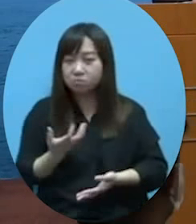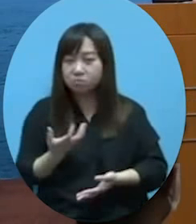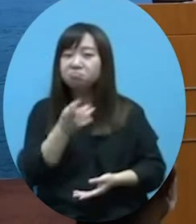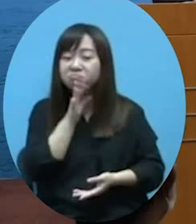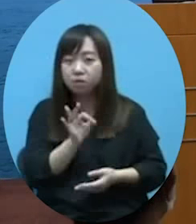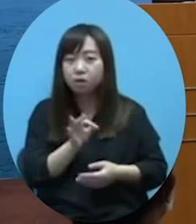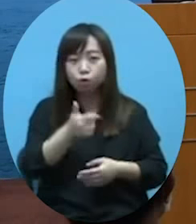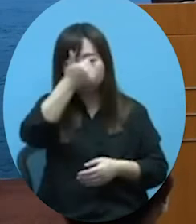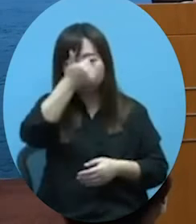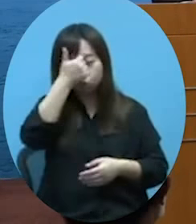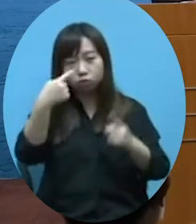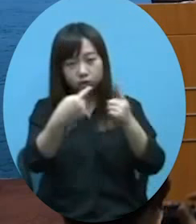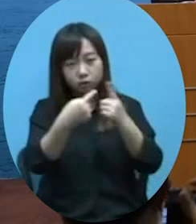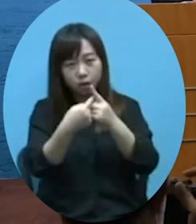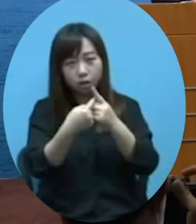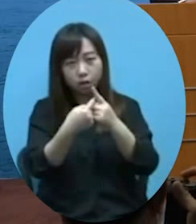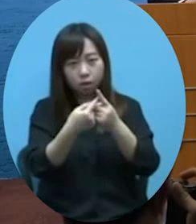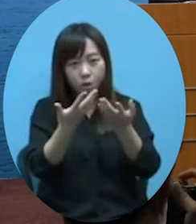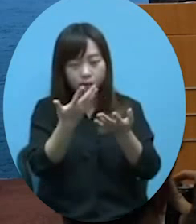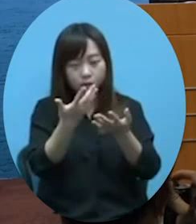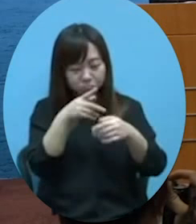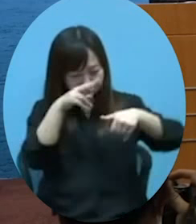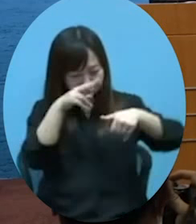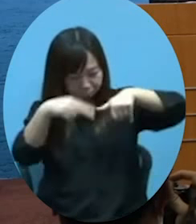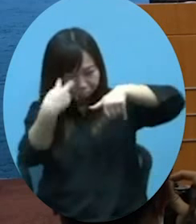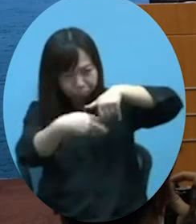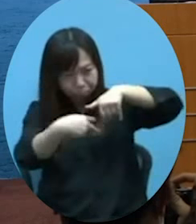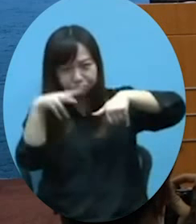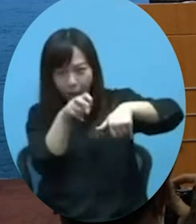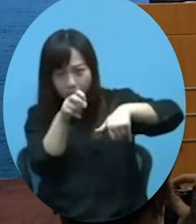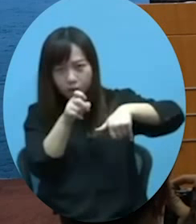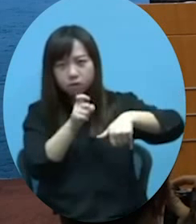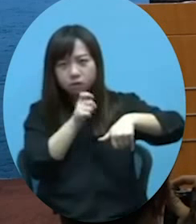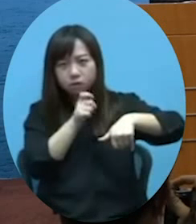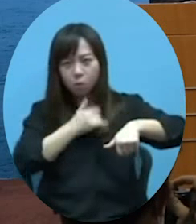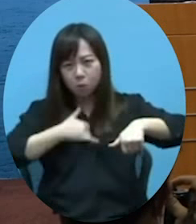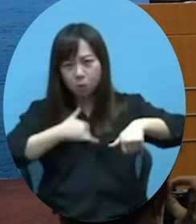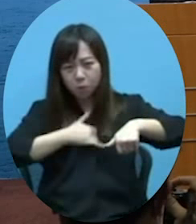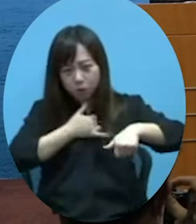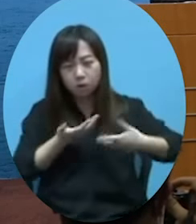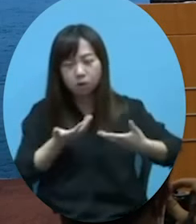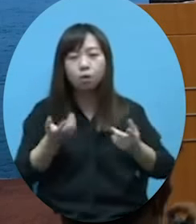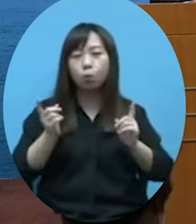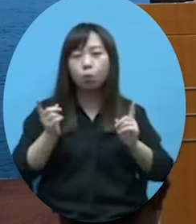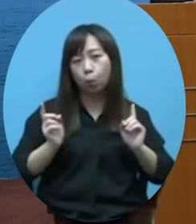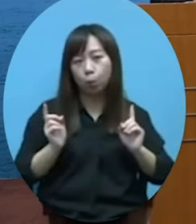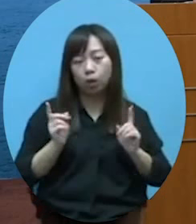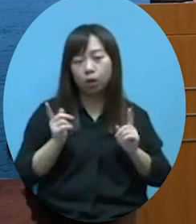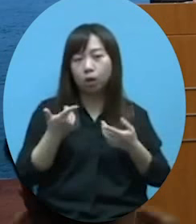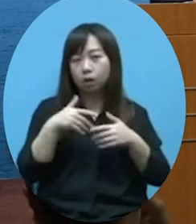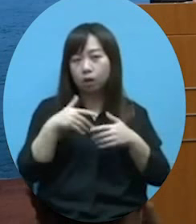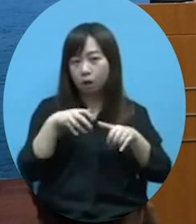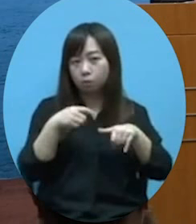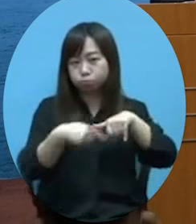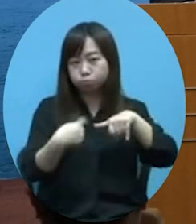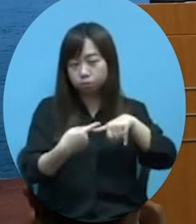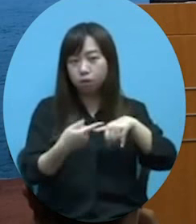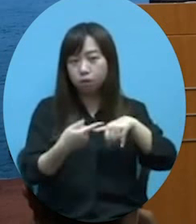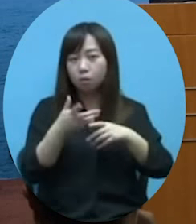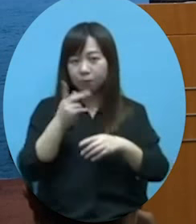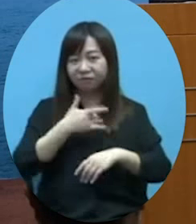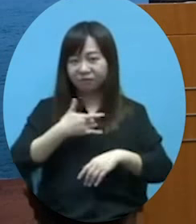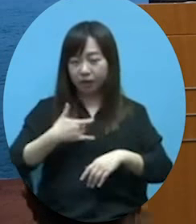那主人可能就是可以感受到可能寵物是有些異樣的還有就是就是狗仔會不會成為了肺